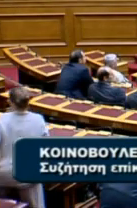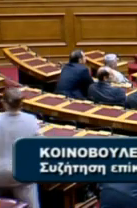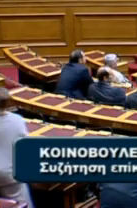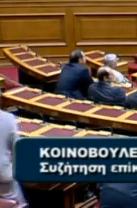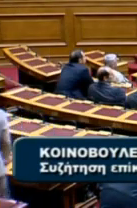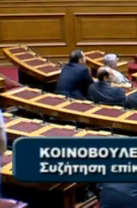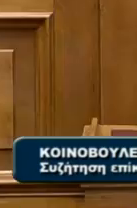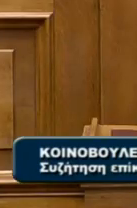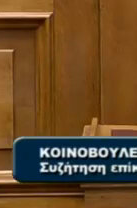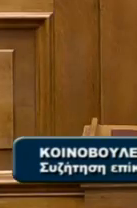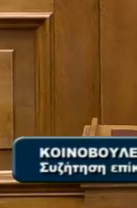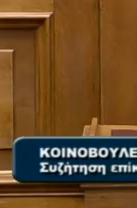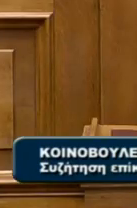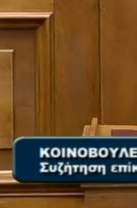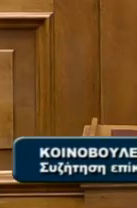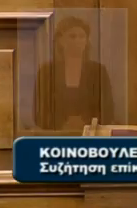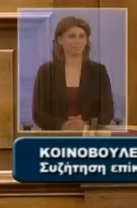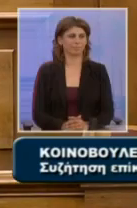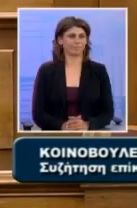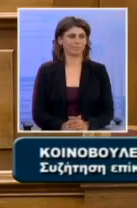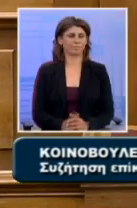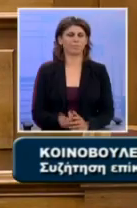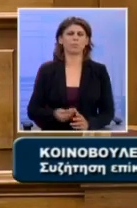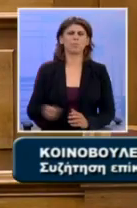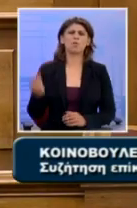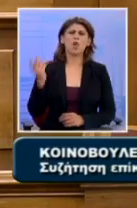Το ακόμα χειρότερο όμως